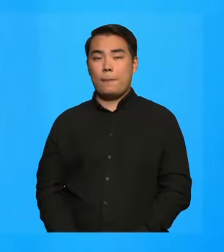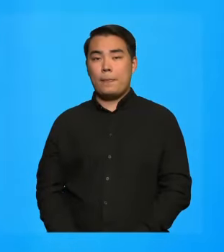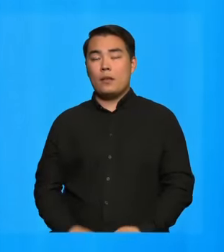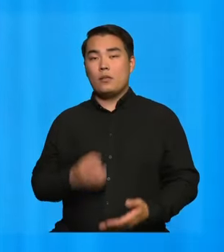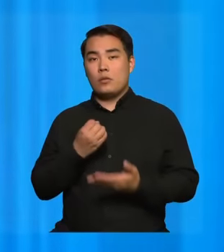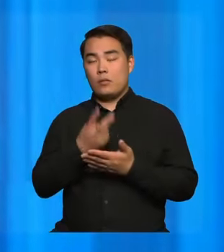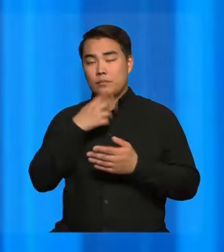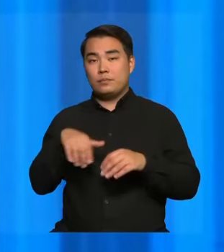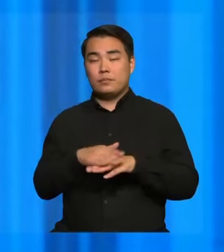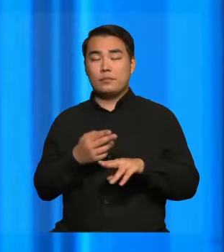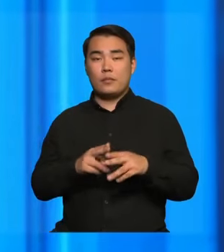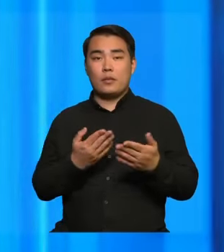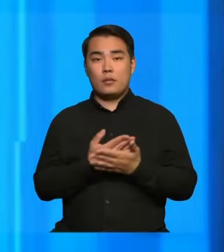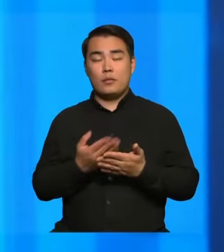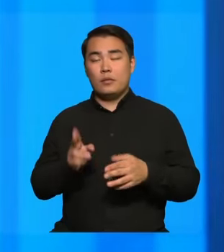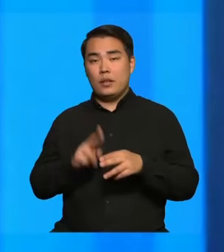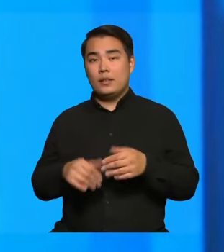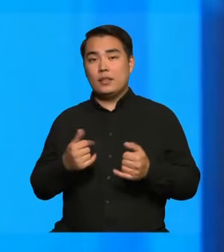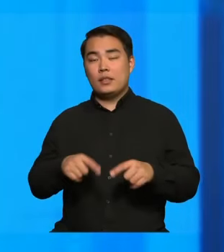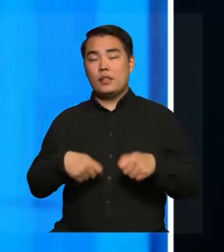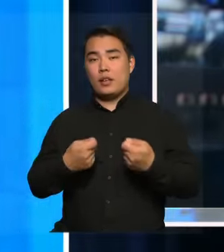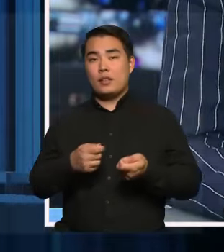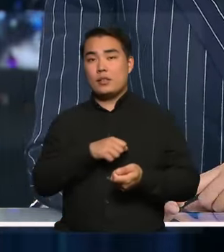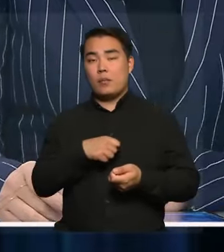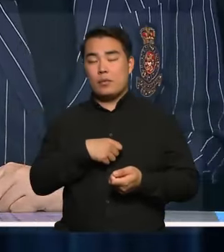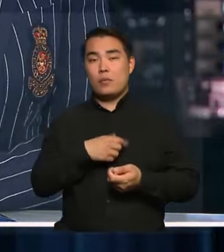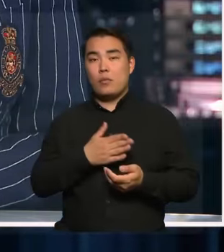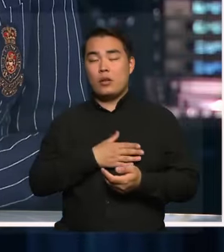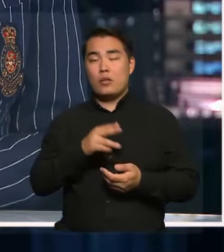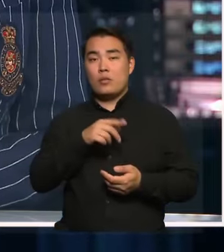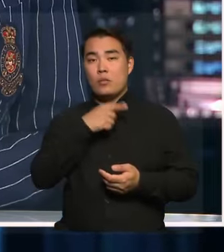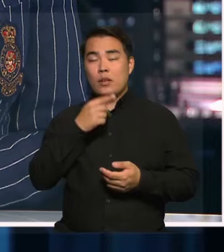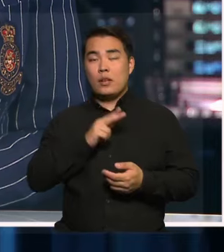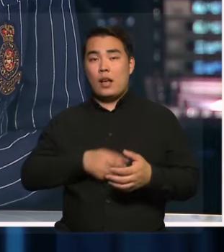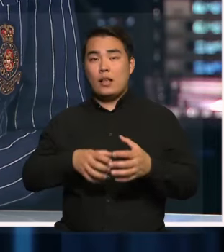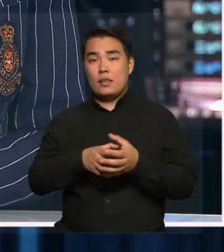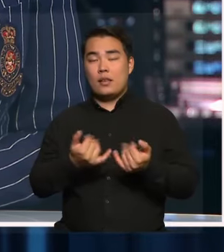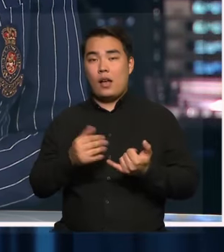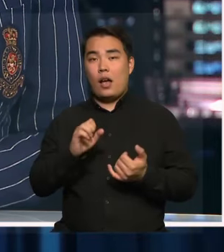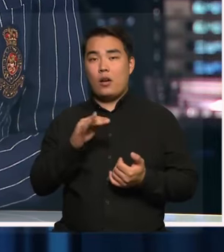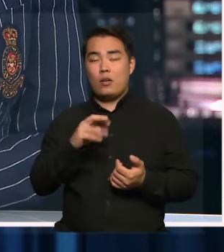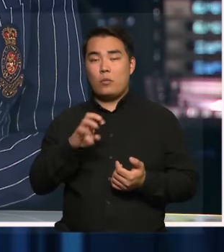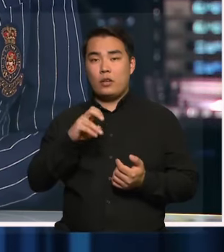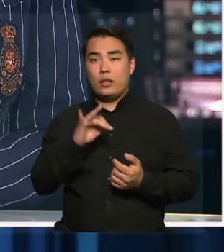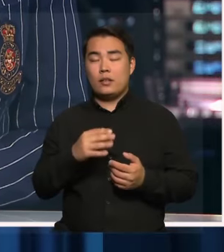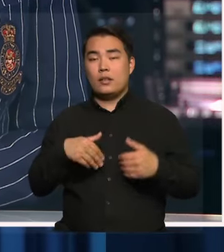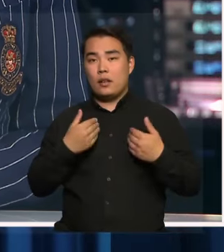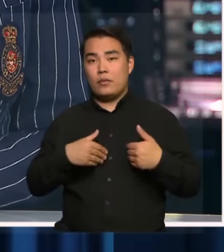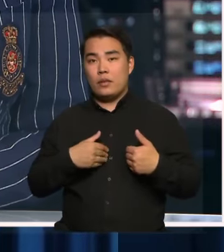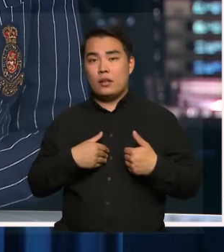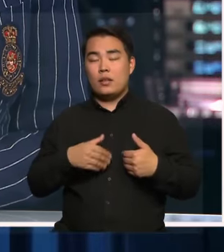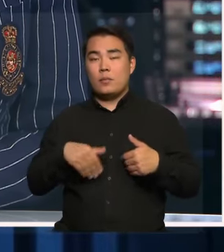Құрметті көрермені, жаңа уақыт осымен тәмам. Әрі қарай кезек орыс тіліндегі жаңалықтарда. Студияда әріптесім Айгүл Моке. Айгүл ханым, қайырлы кеш. Қайырлы кеш, Айгүл.